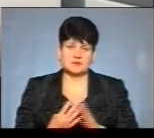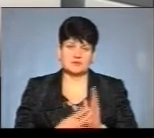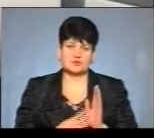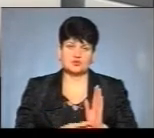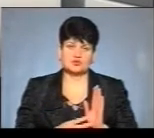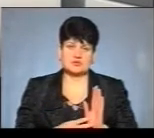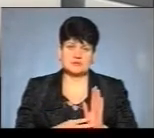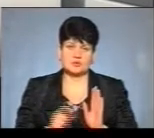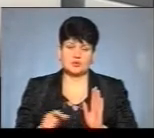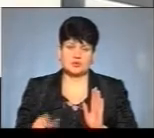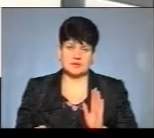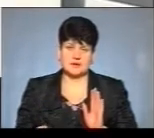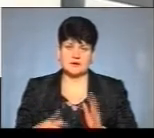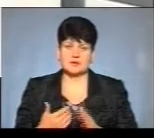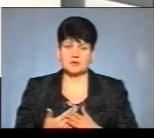людей. Тобто,